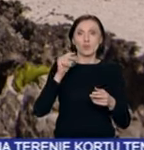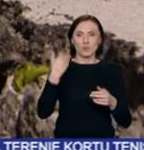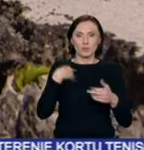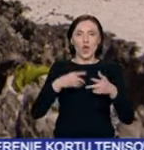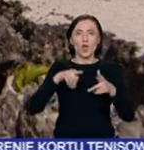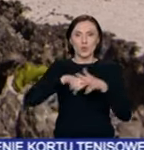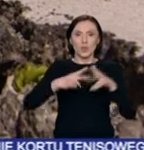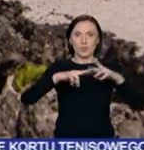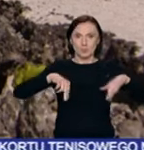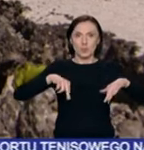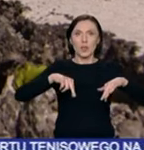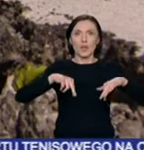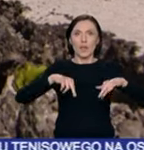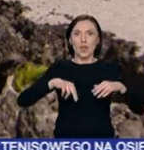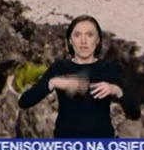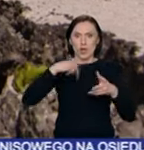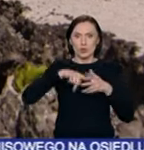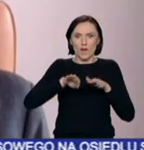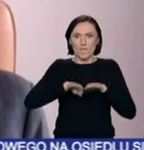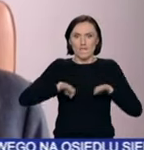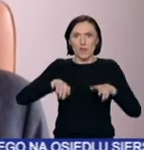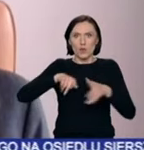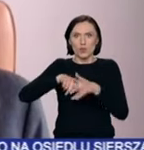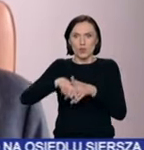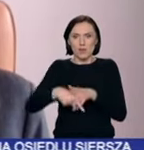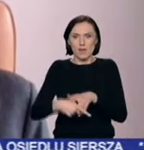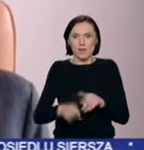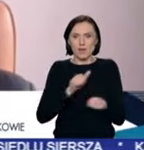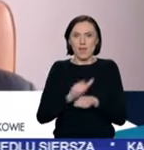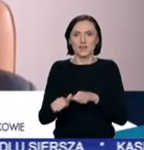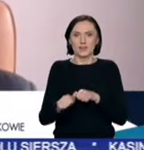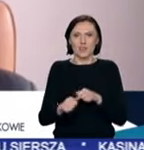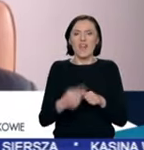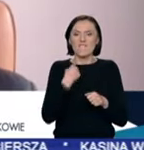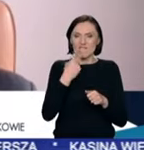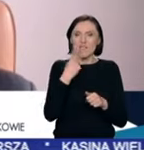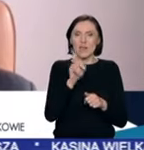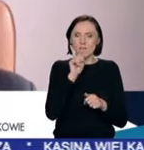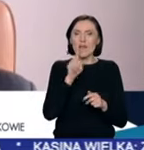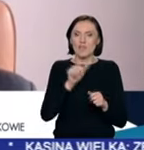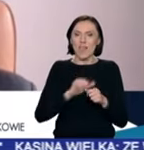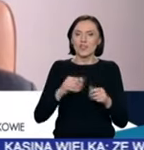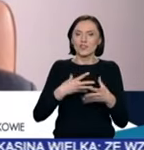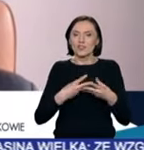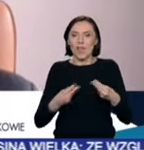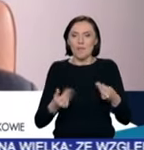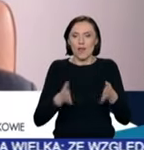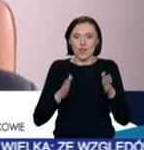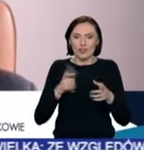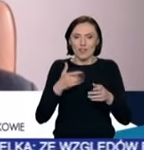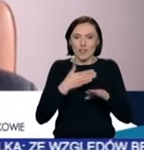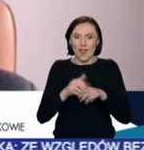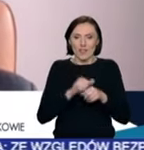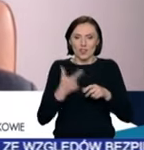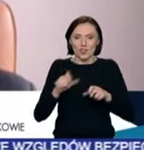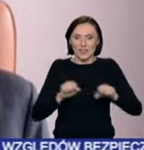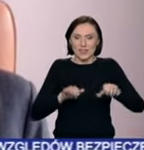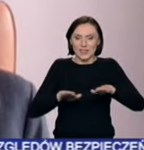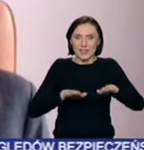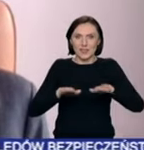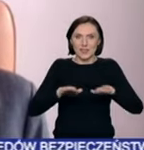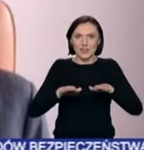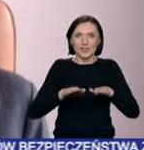dziury w jezdni już tak. Widać, że ziemia w jakimś stopniu pracuje, przynajmniej jezdnia w jakimś stopniu pracuje. Niestety w tym momencie mamy ciągle